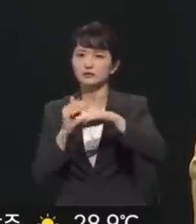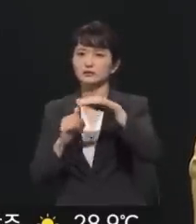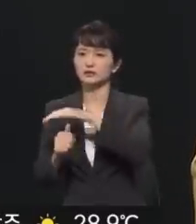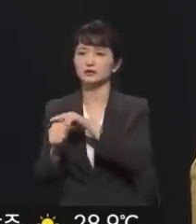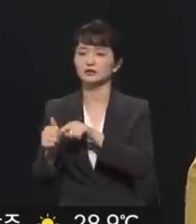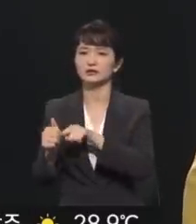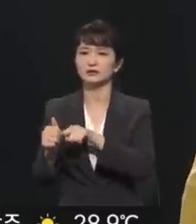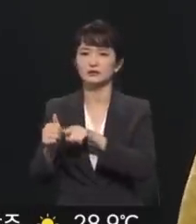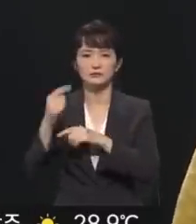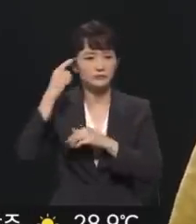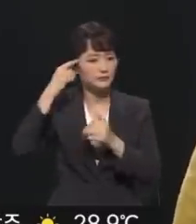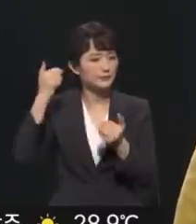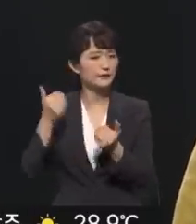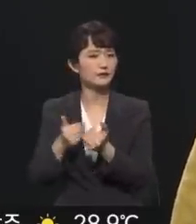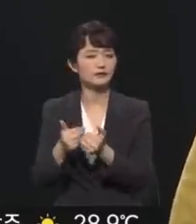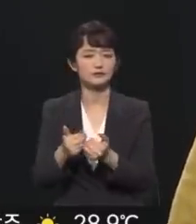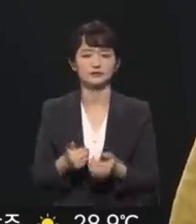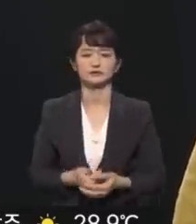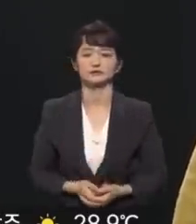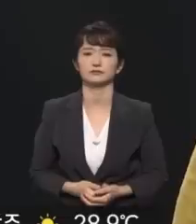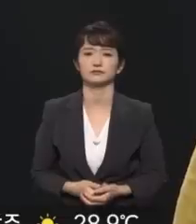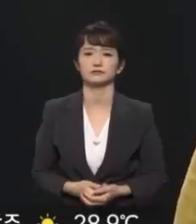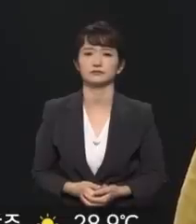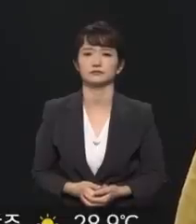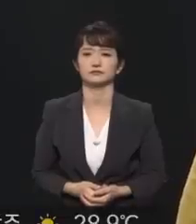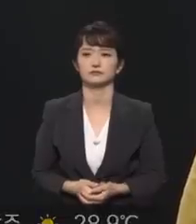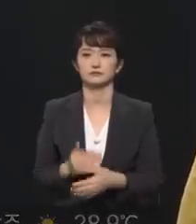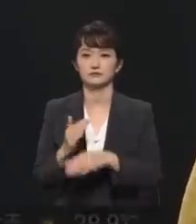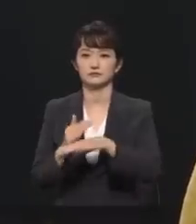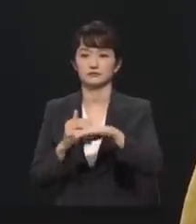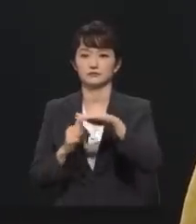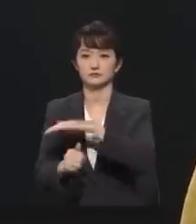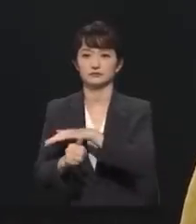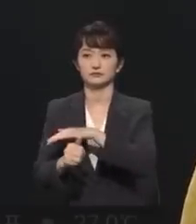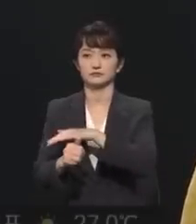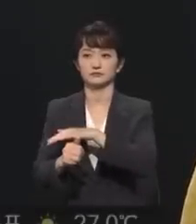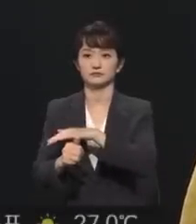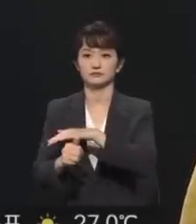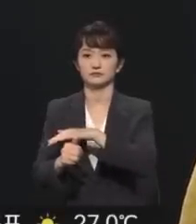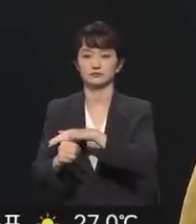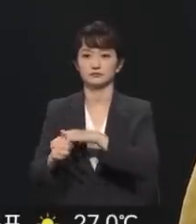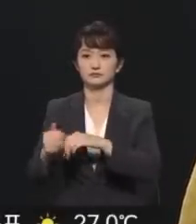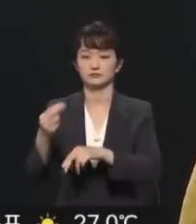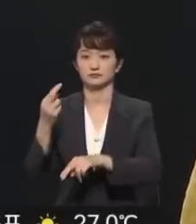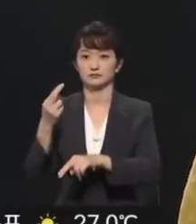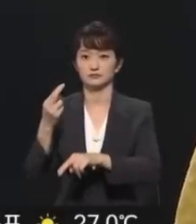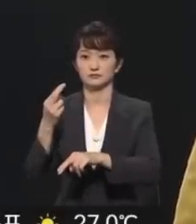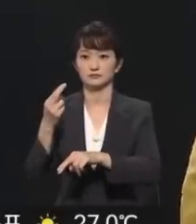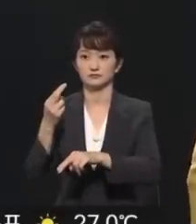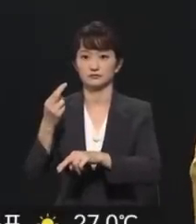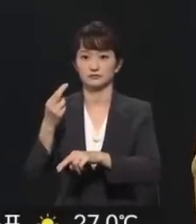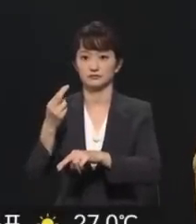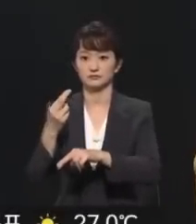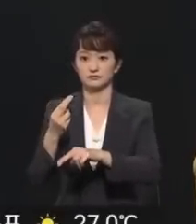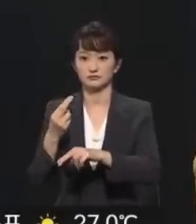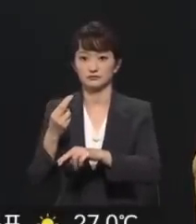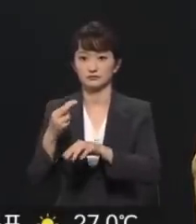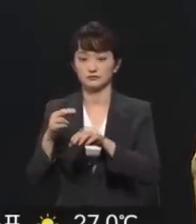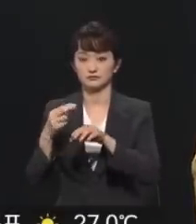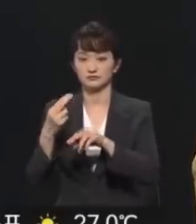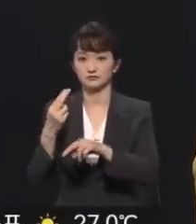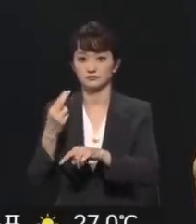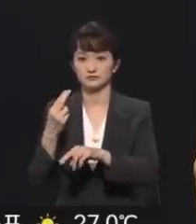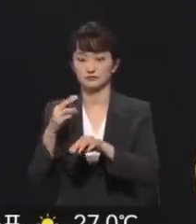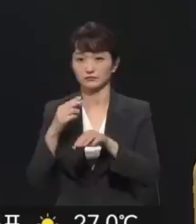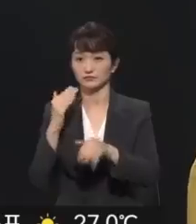여기 된 반대하는 입장이었고 이 지금 당 대표가 없어진 것이 아니라 왜 징계를 6개월 동안 받는 상태였는데 그래서 권 성도